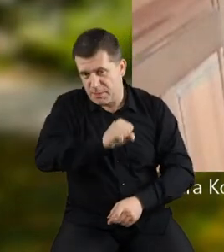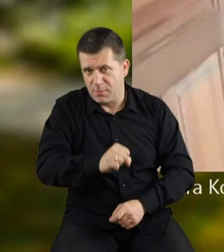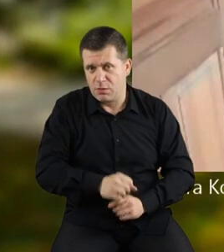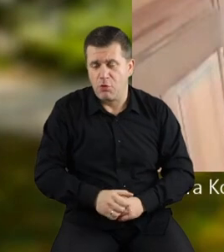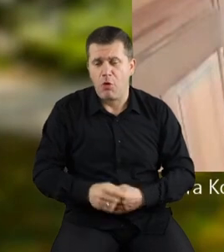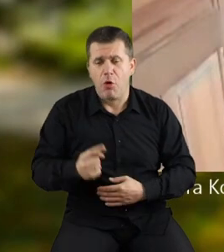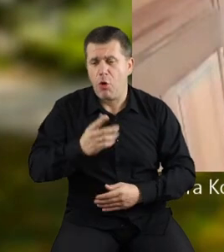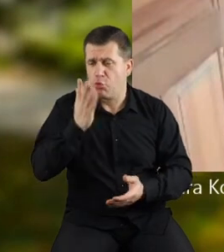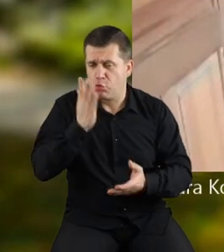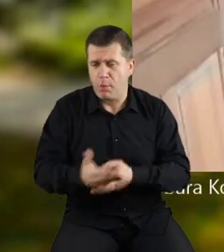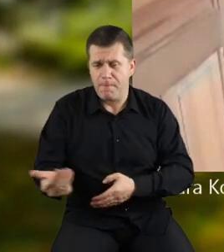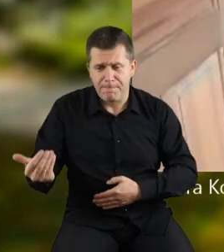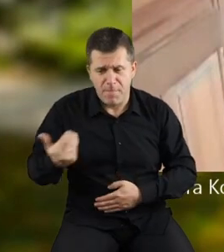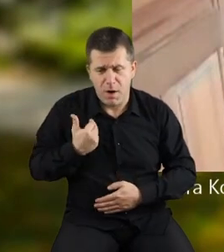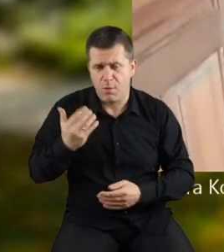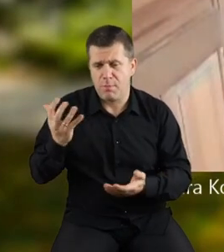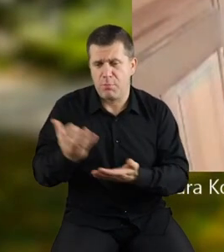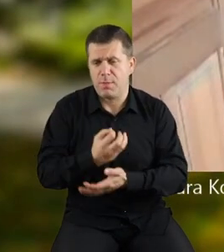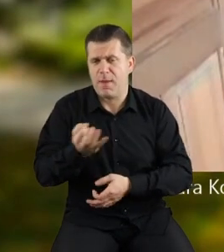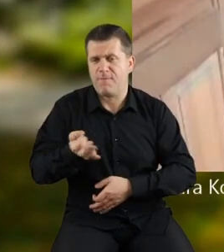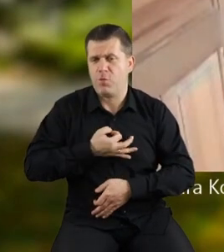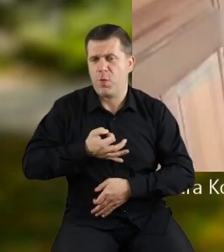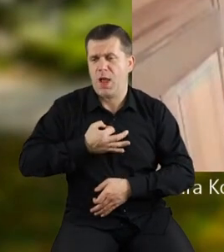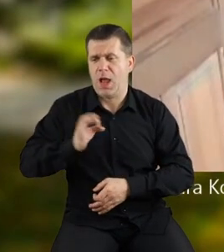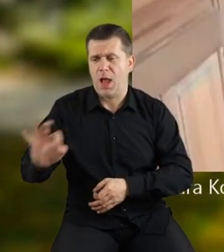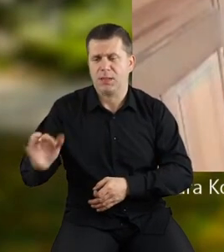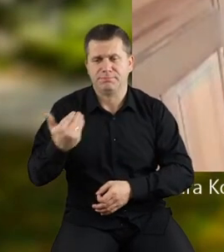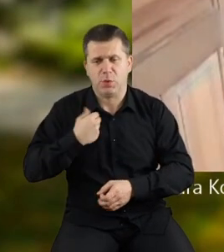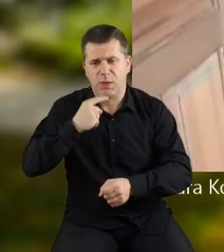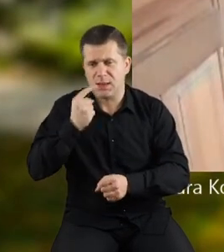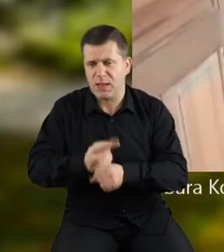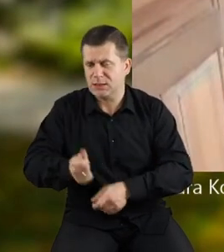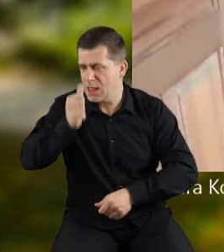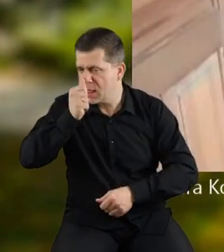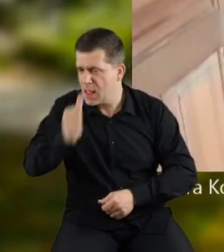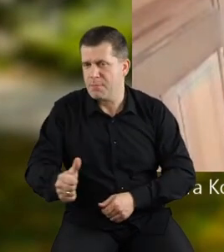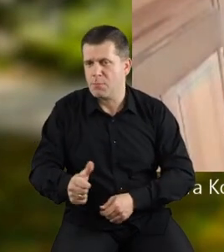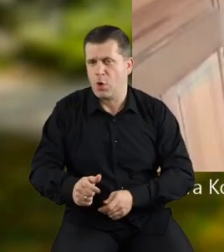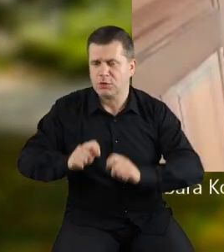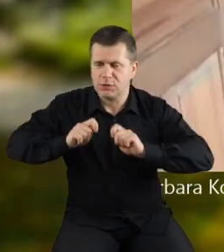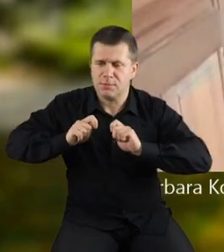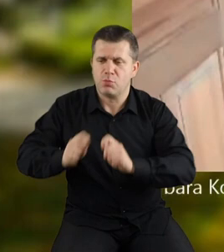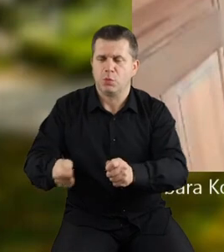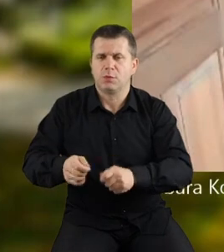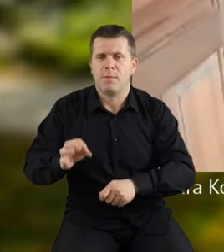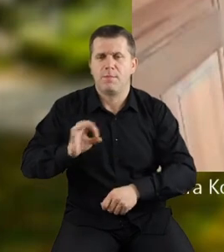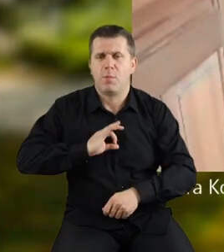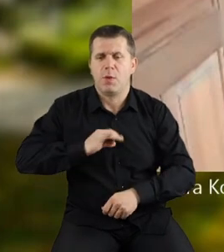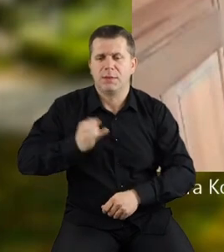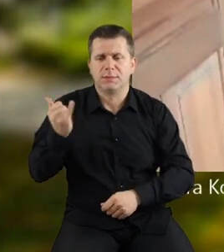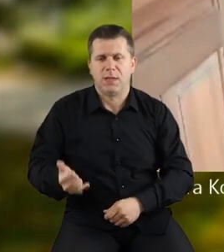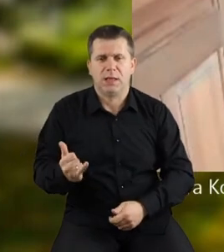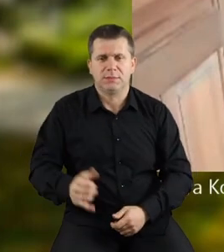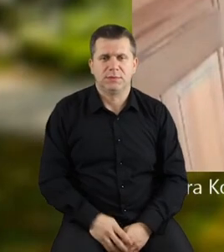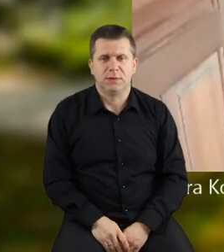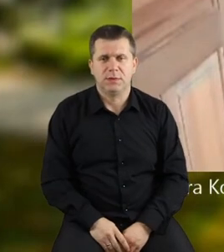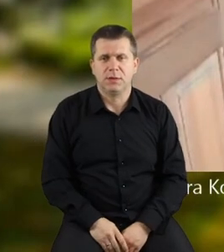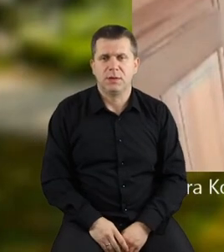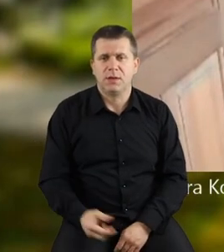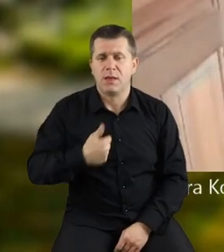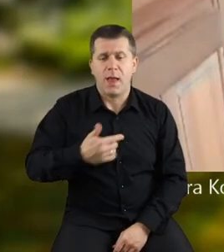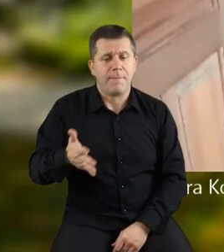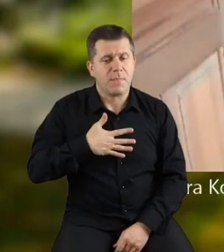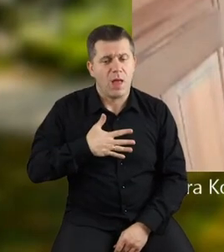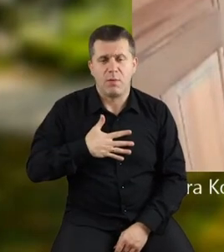zapominają, że one już podejmowały własne decyzje i nie można w tym wyręczać swojego